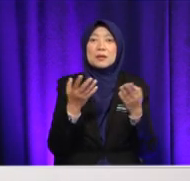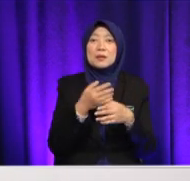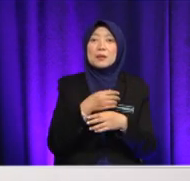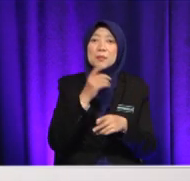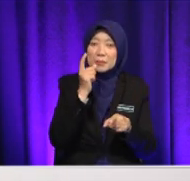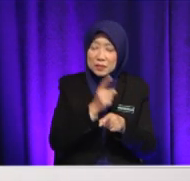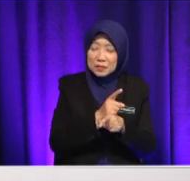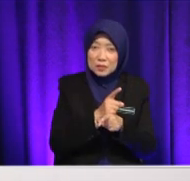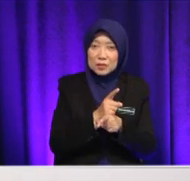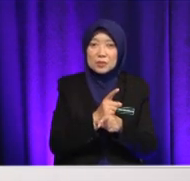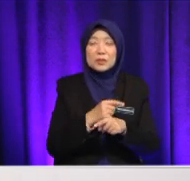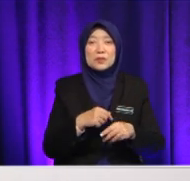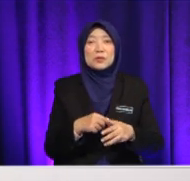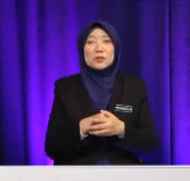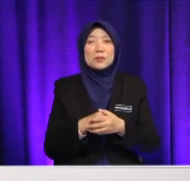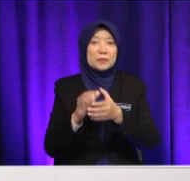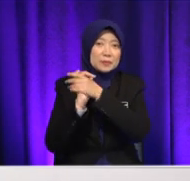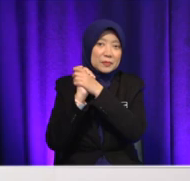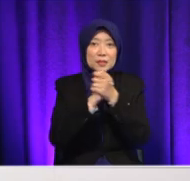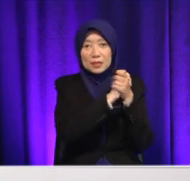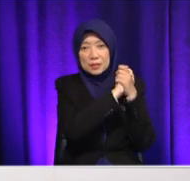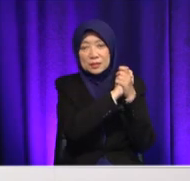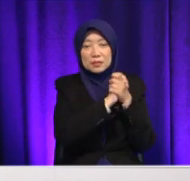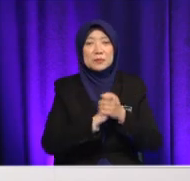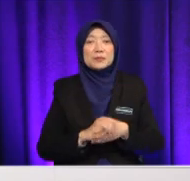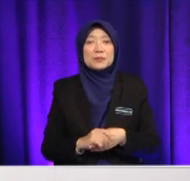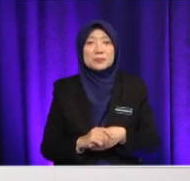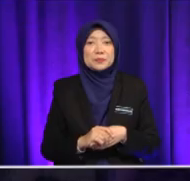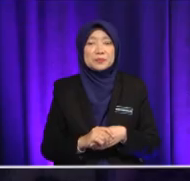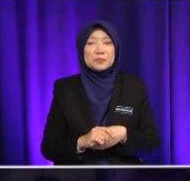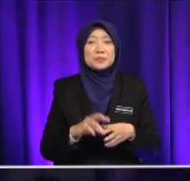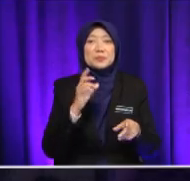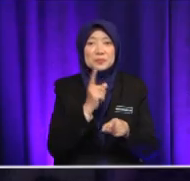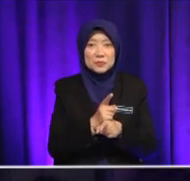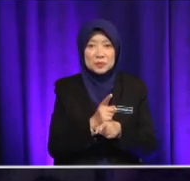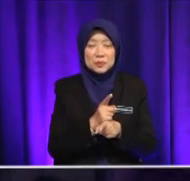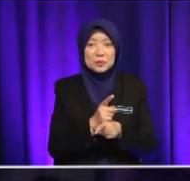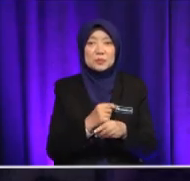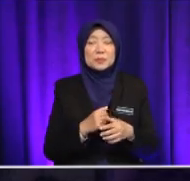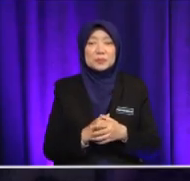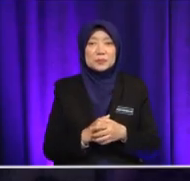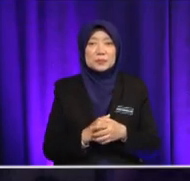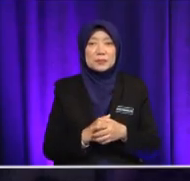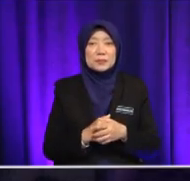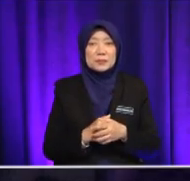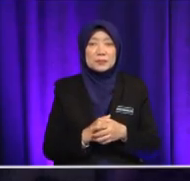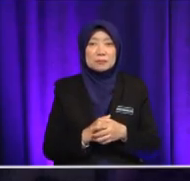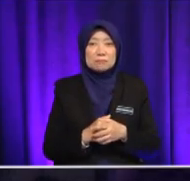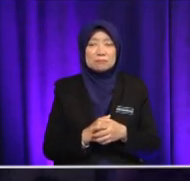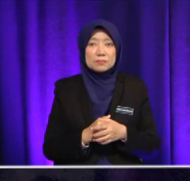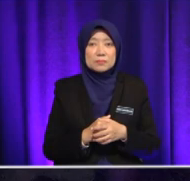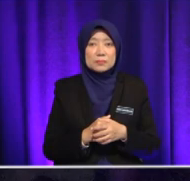dia. Tepat sekali. Okey, tahniah Sean. Tahniah. Betul eh? Kita ada kat sini. Ya. Okey, betul. Okey,